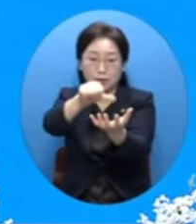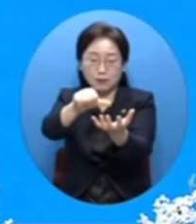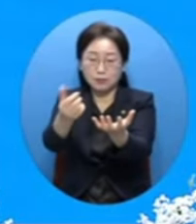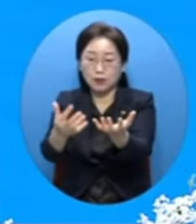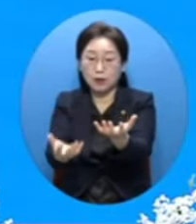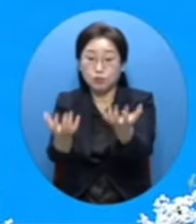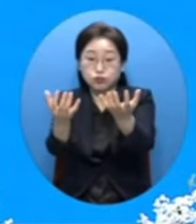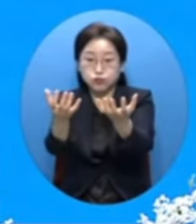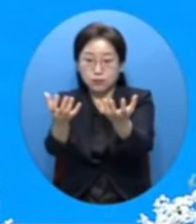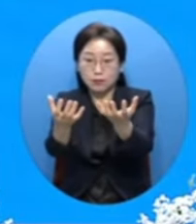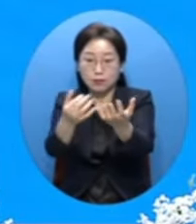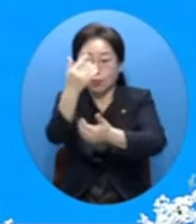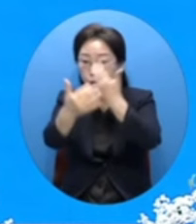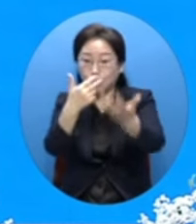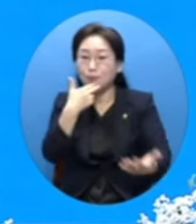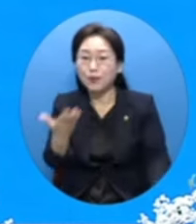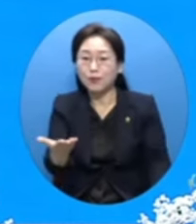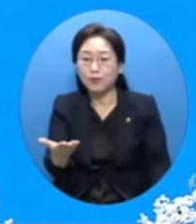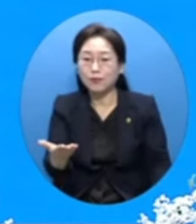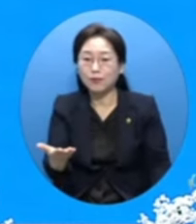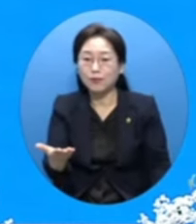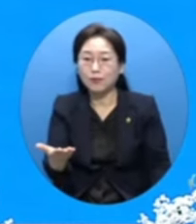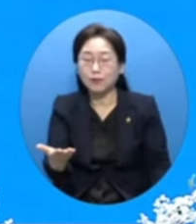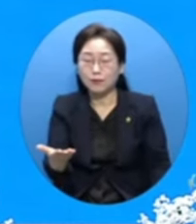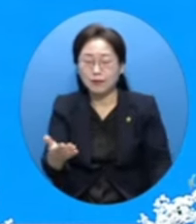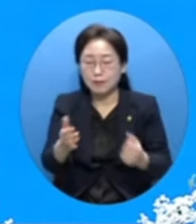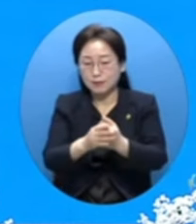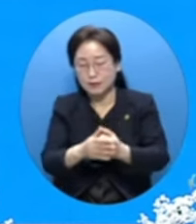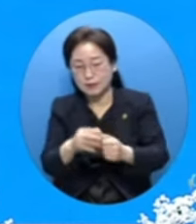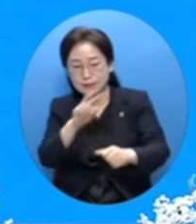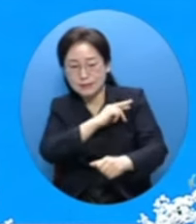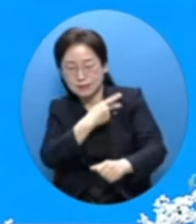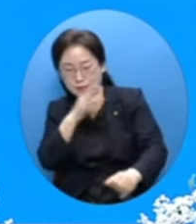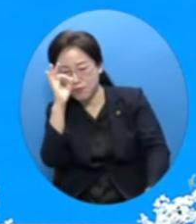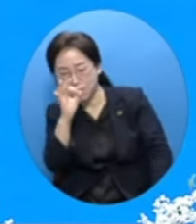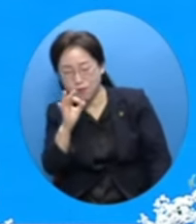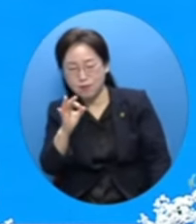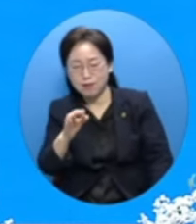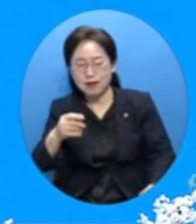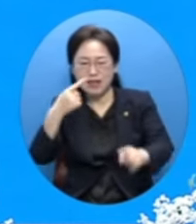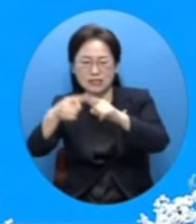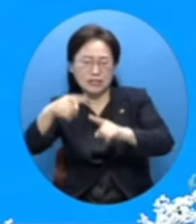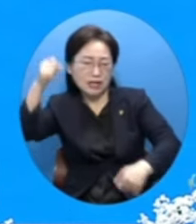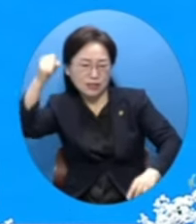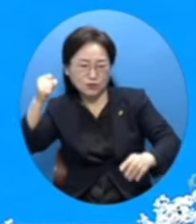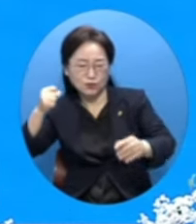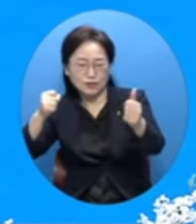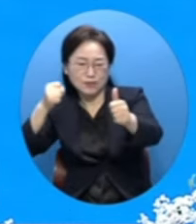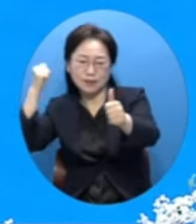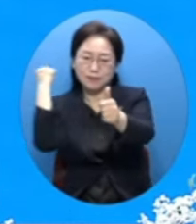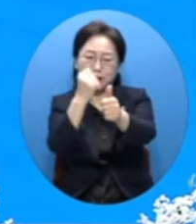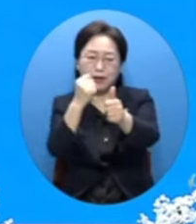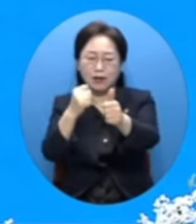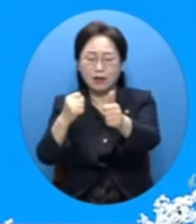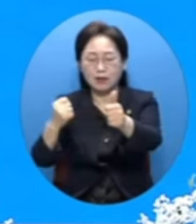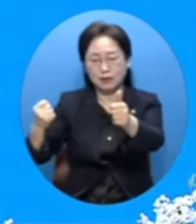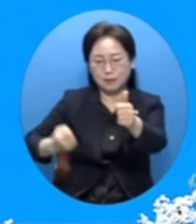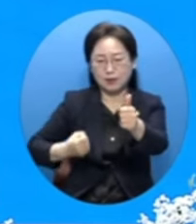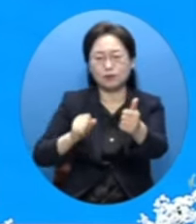태우질 않았어요. 그래갖고 이교들이 창으로 그 옆구리를 찔러서 그가 그 자리에서 순교했는데